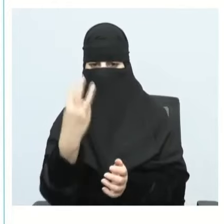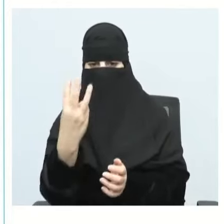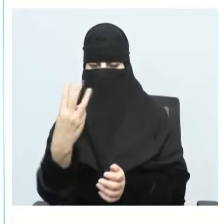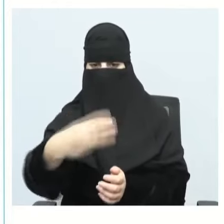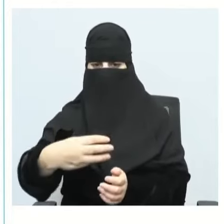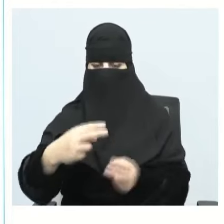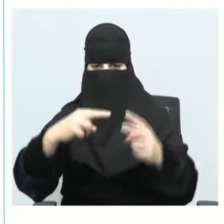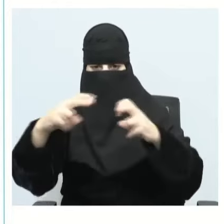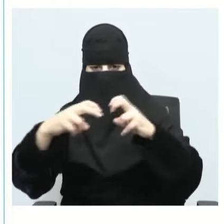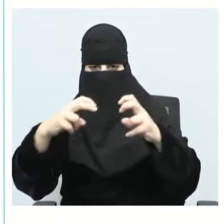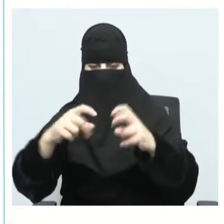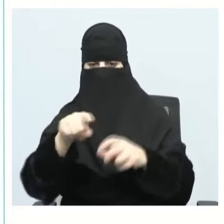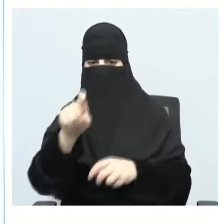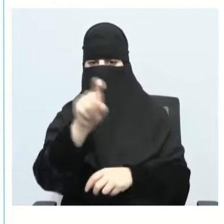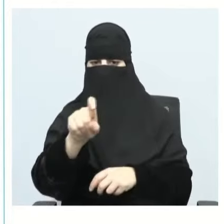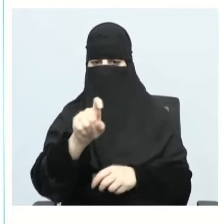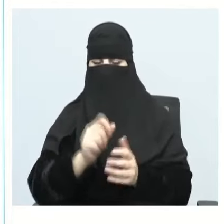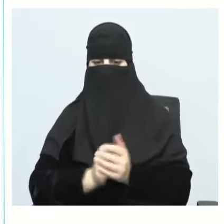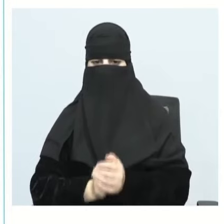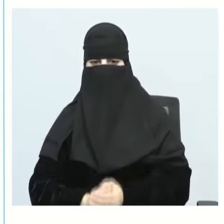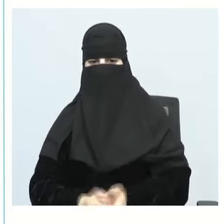مع بعض هذا السؤال